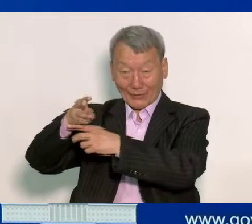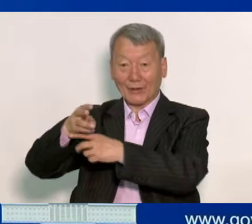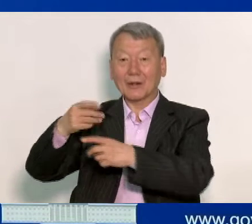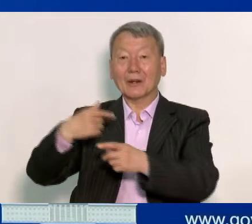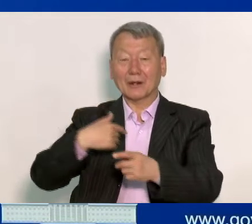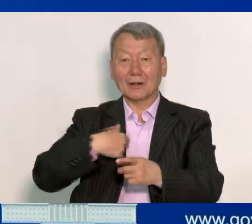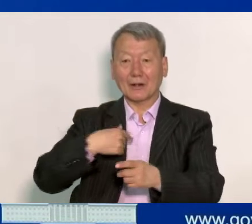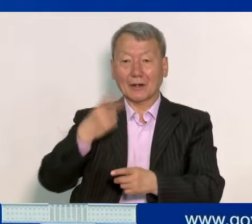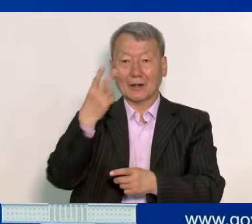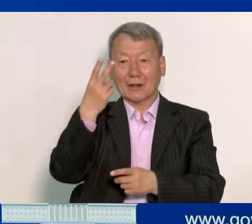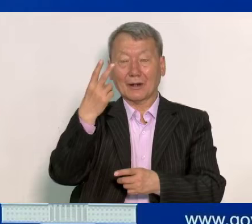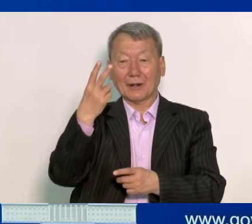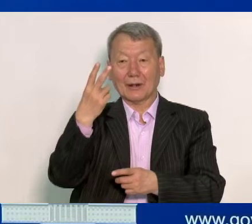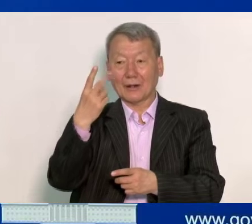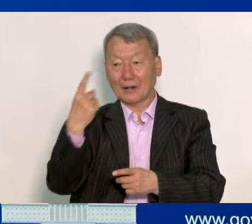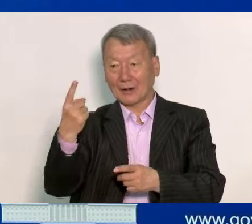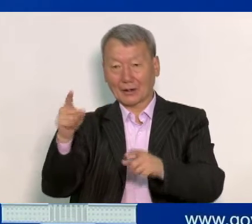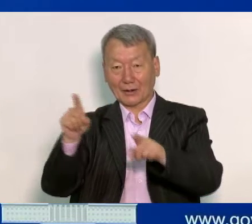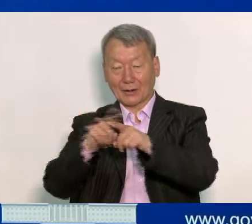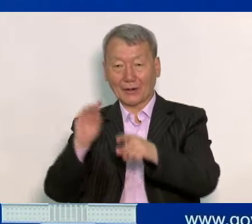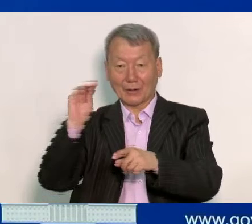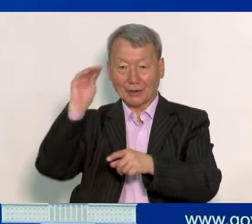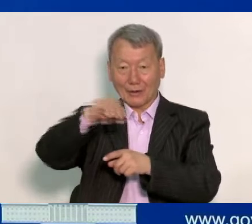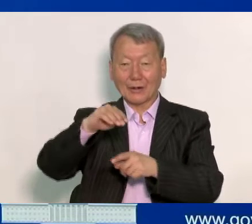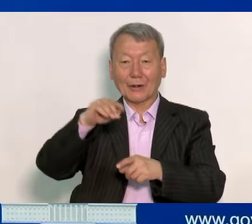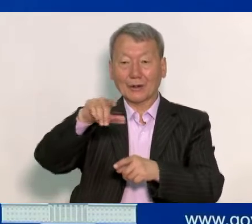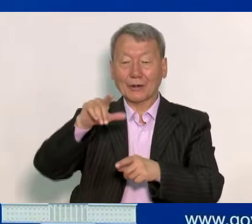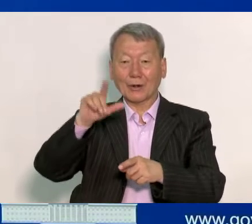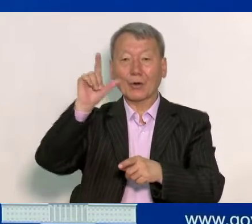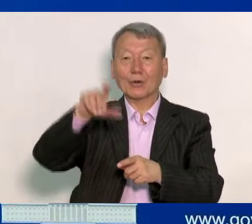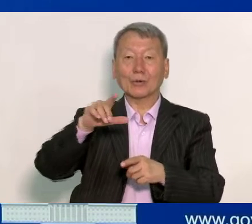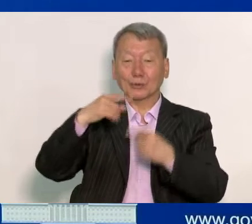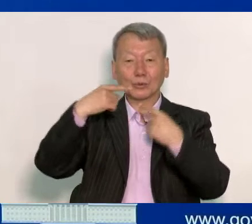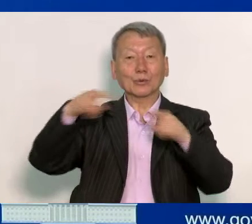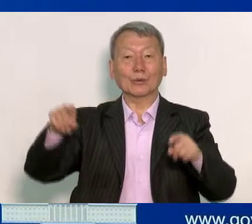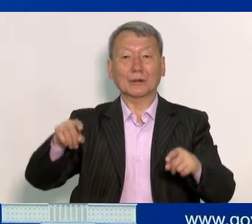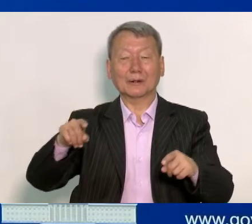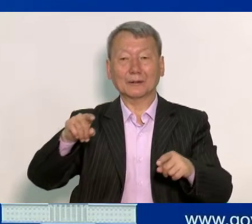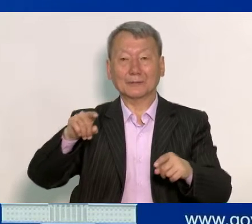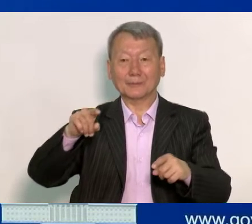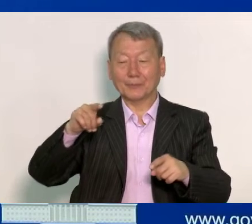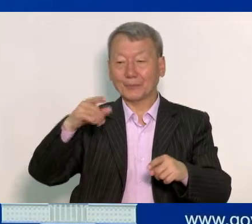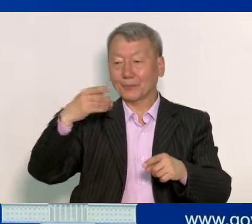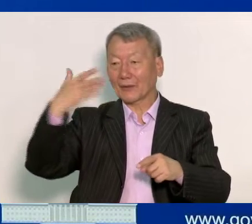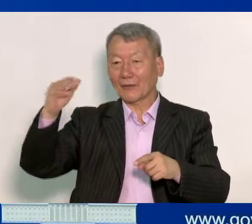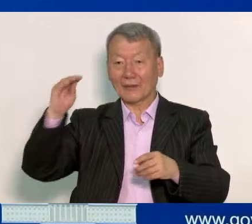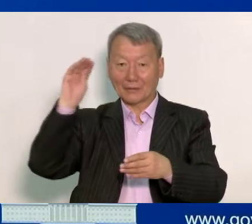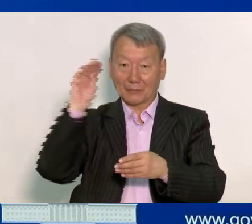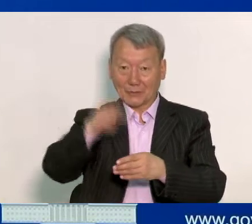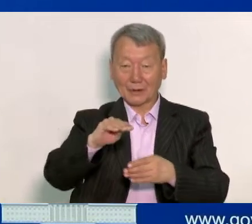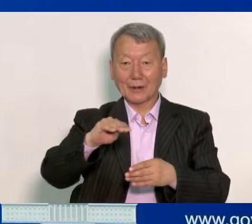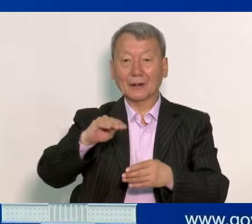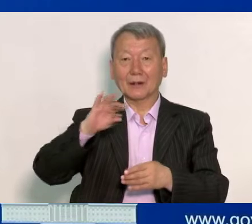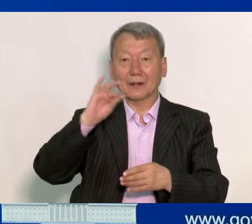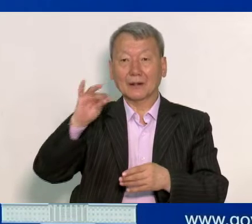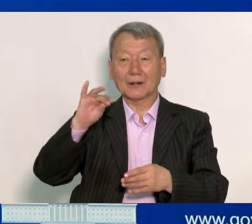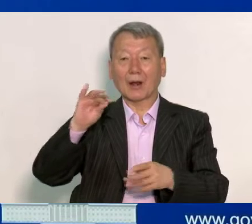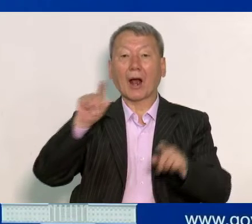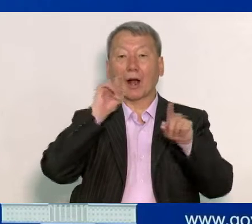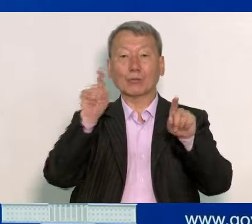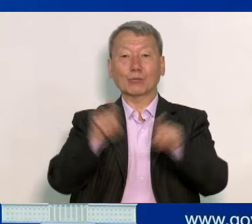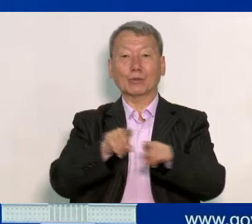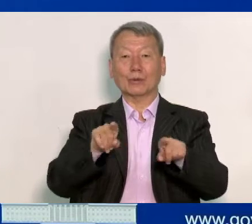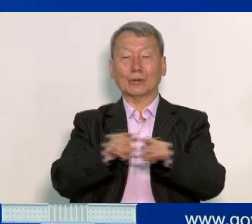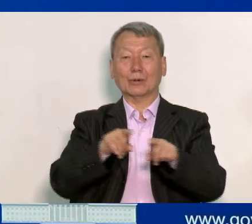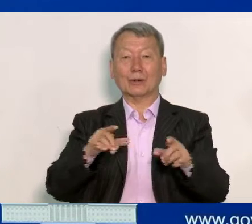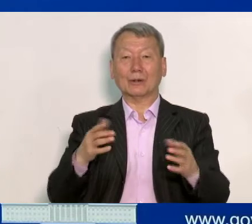бир эки бири-бирине дал келбеген, ал жерде катталбаган башка бир дагы бир видео материалды кошуп анан как будто